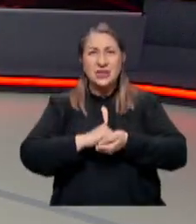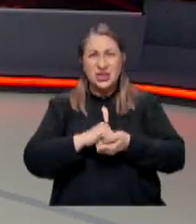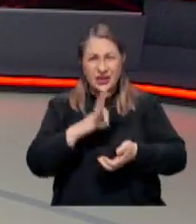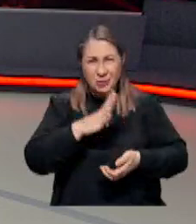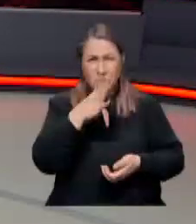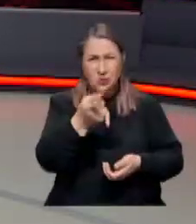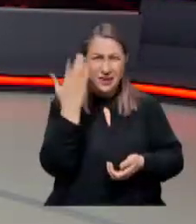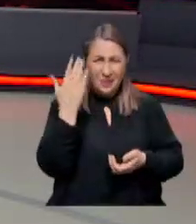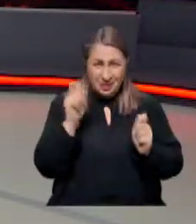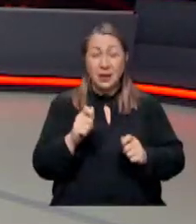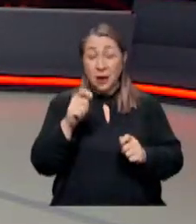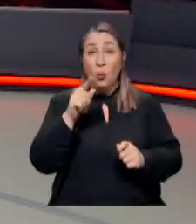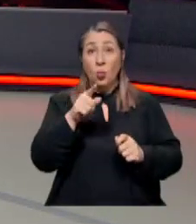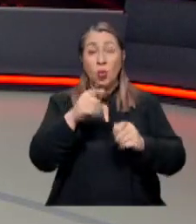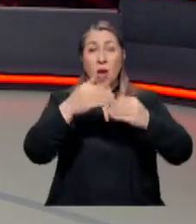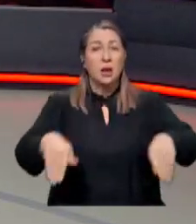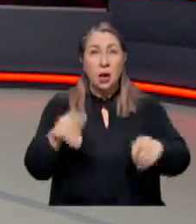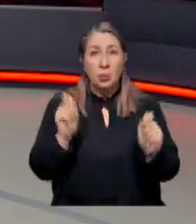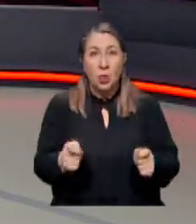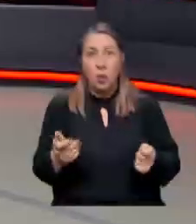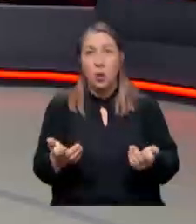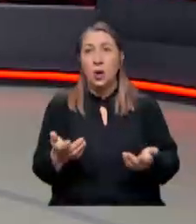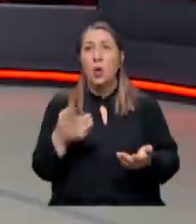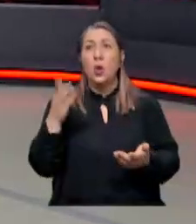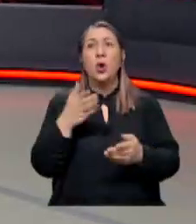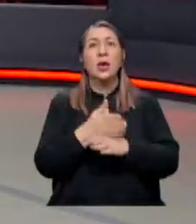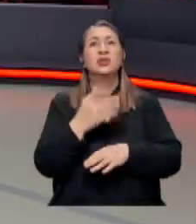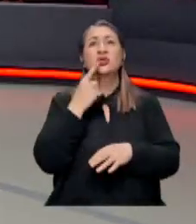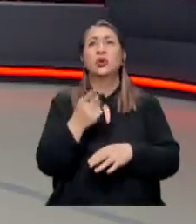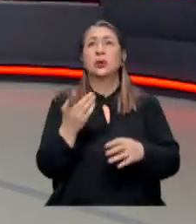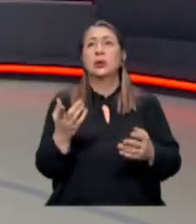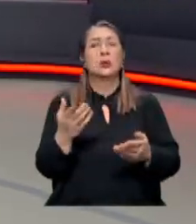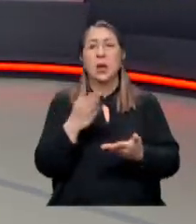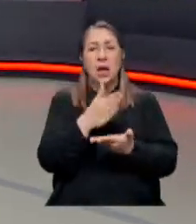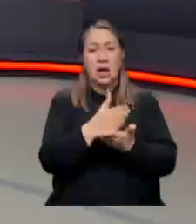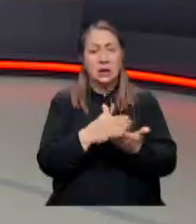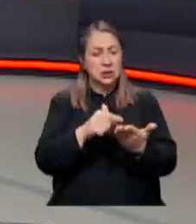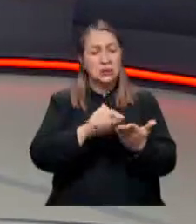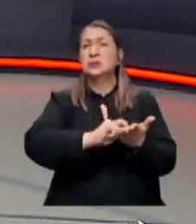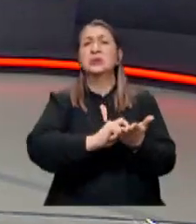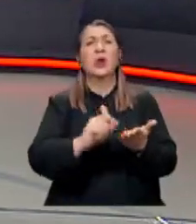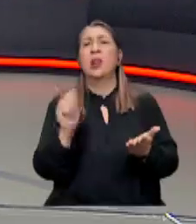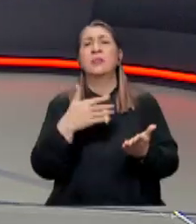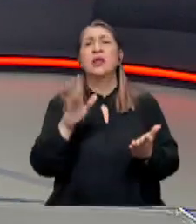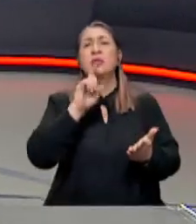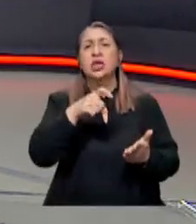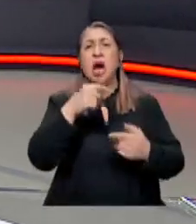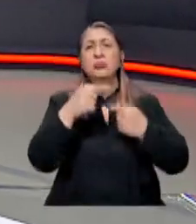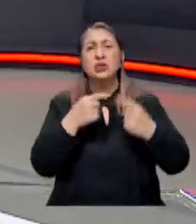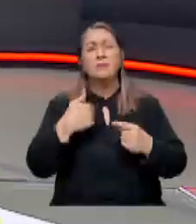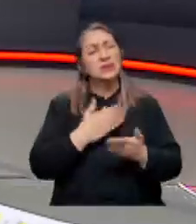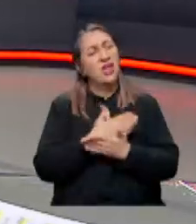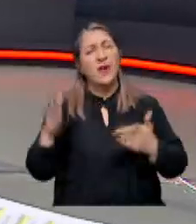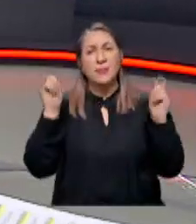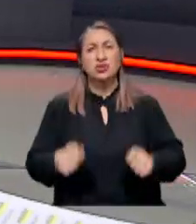var ya, bu insanların önünü kapatıyor. O gerçi şey diyor yani, kartvizitinde ne yazarsa yazsın, dayısı amcası, biz